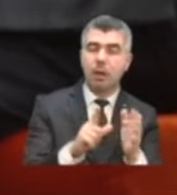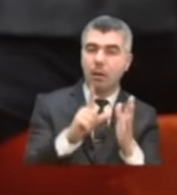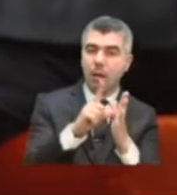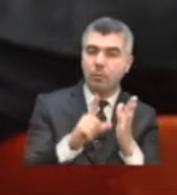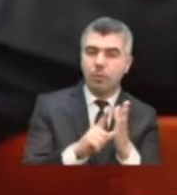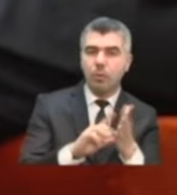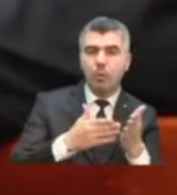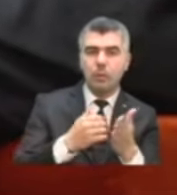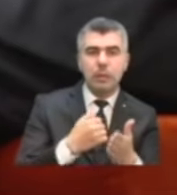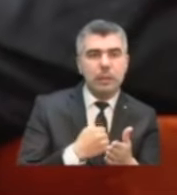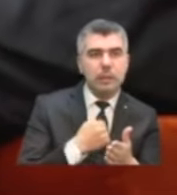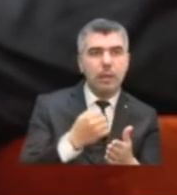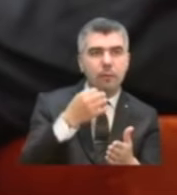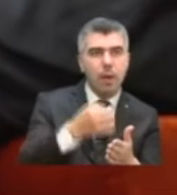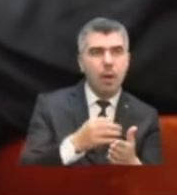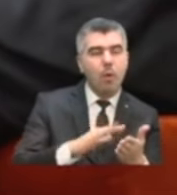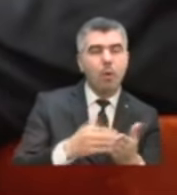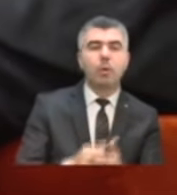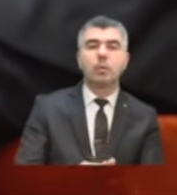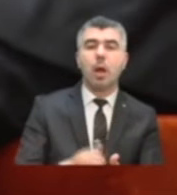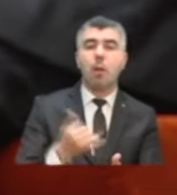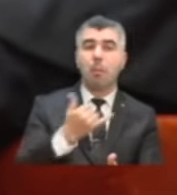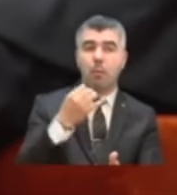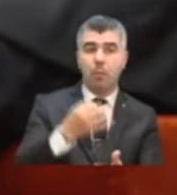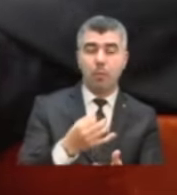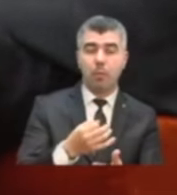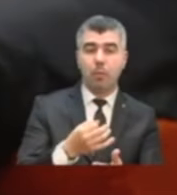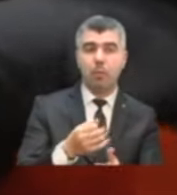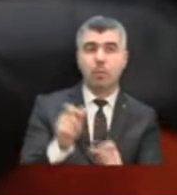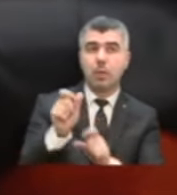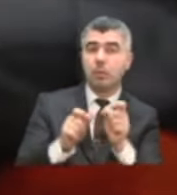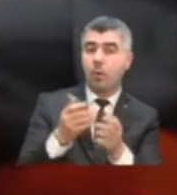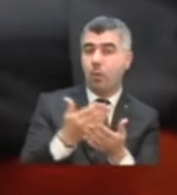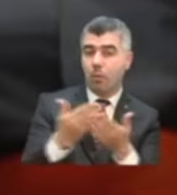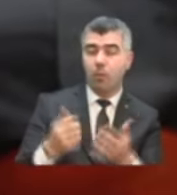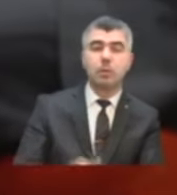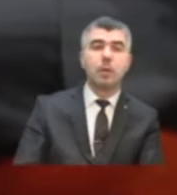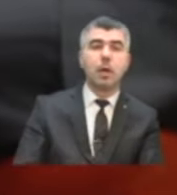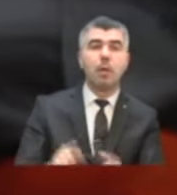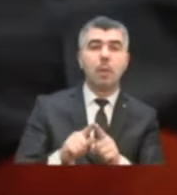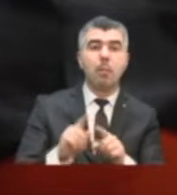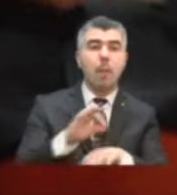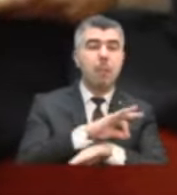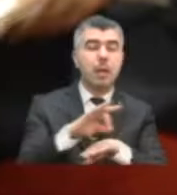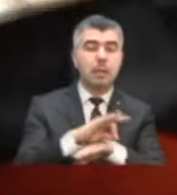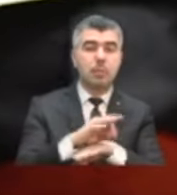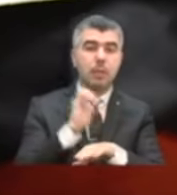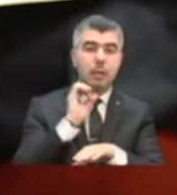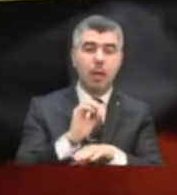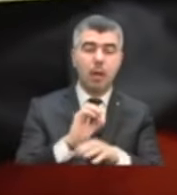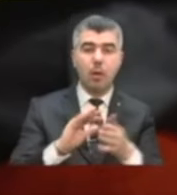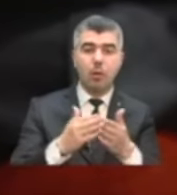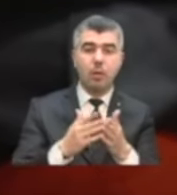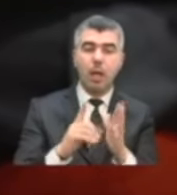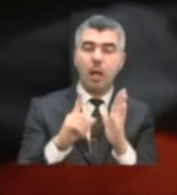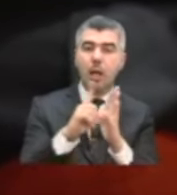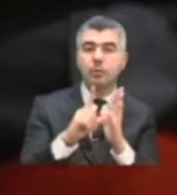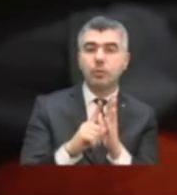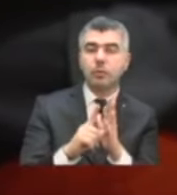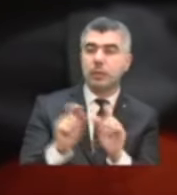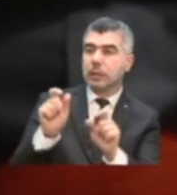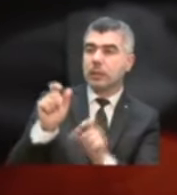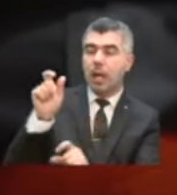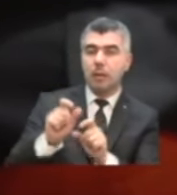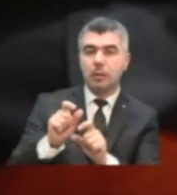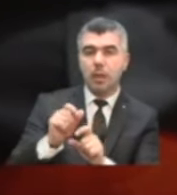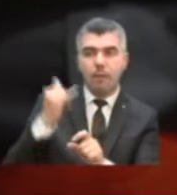الفكرية والدفاع عن المصالح المادية والمعنوية لذوي الحقوق. يعني هذا المكتب ما كيدبرش مال العام، كيدبر حقوق ديال